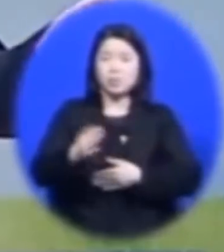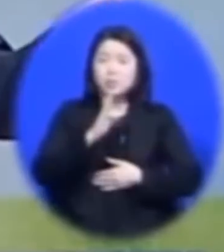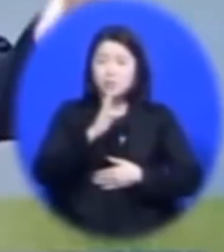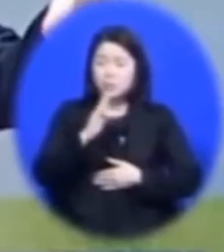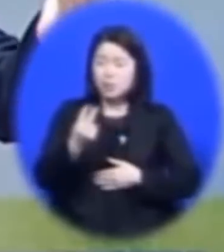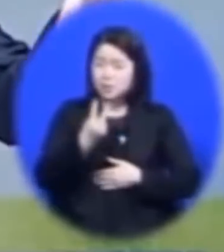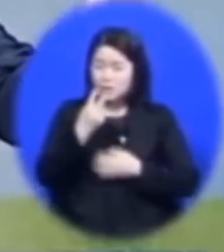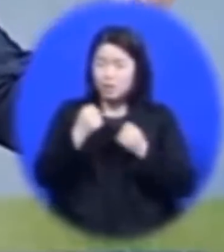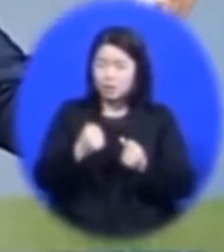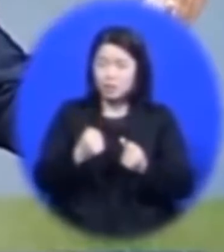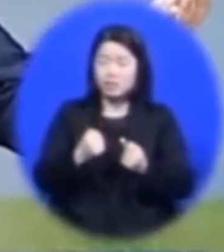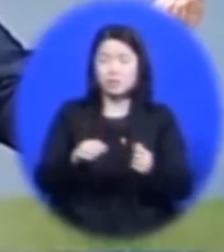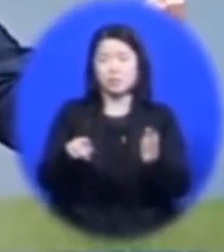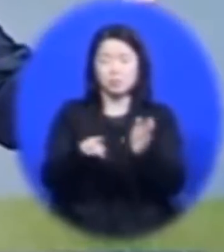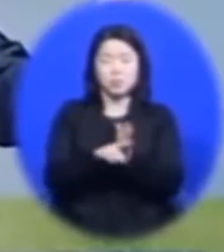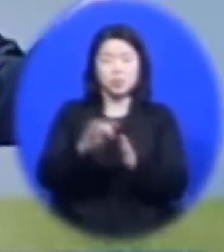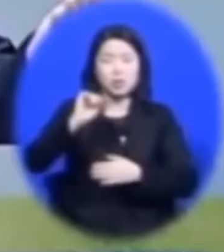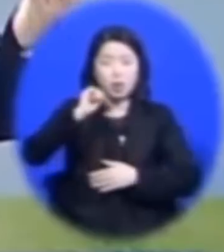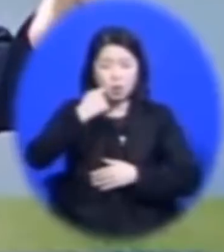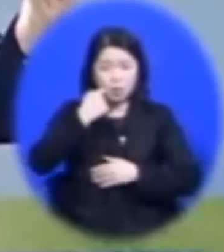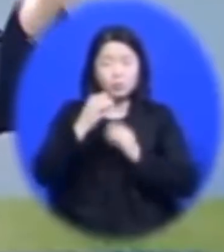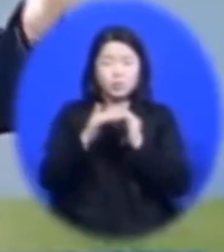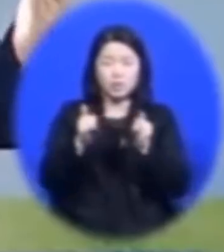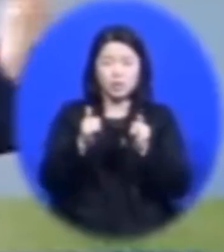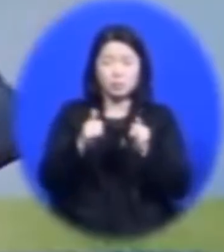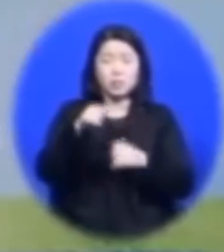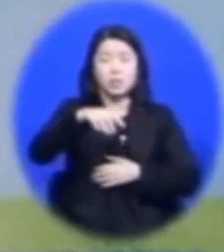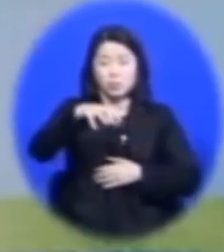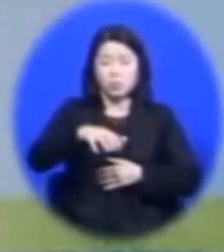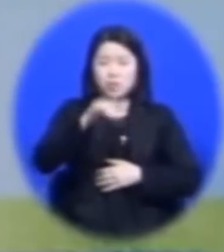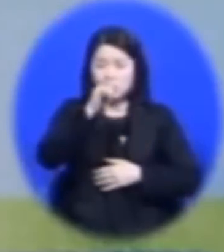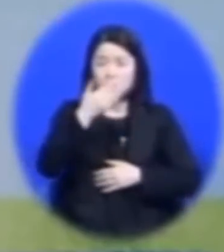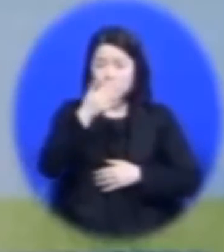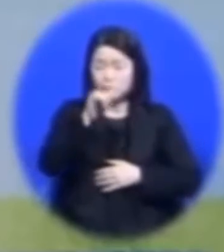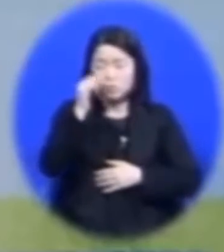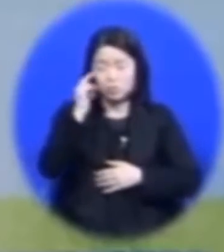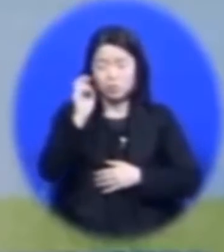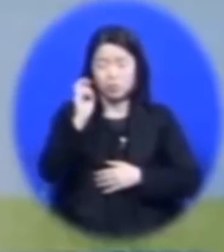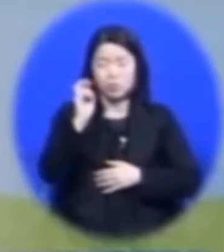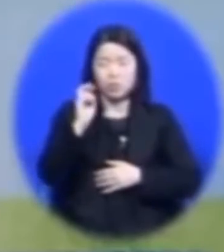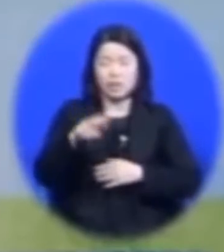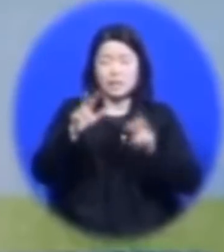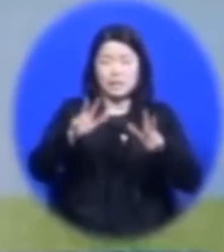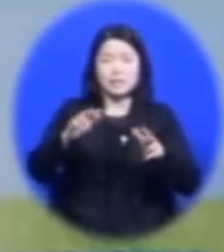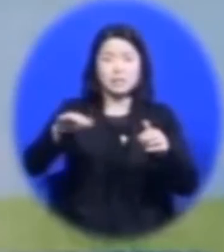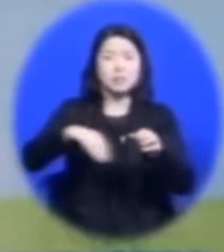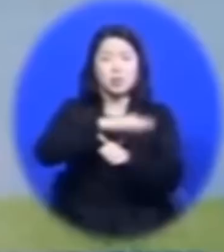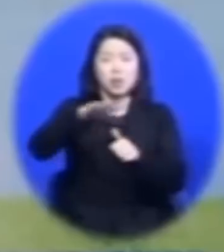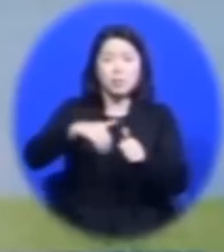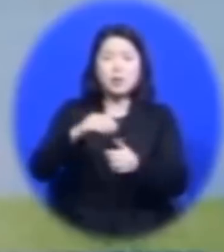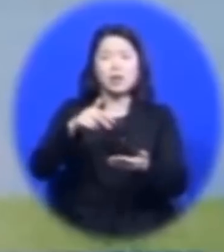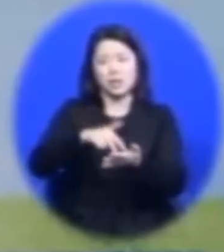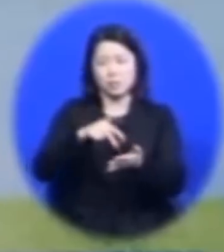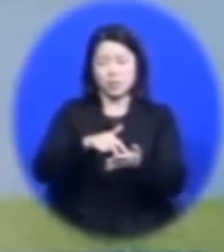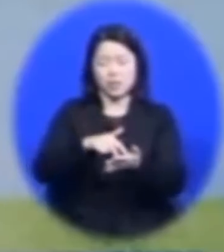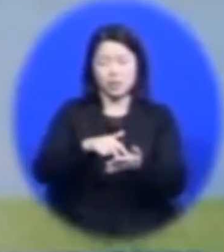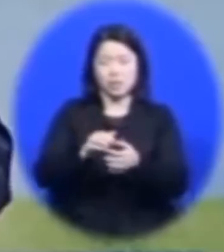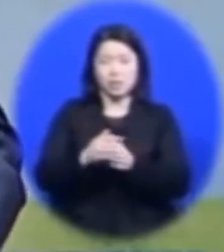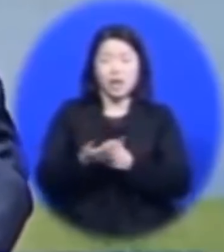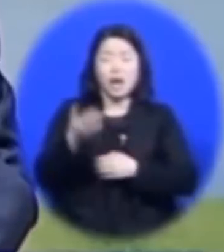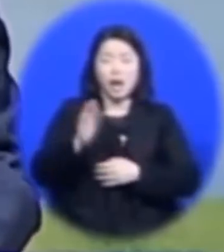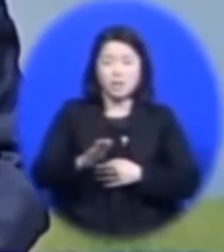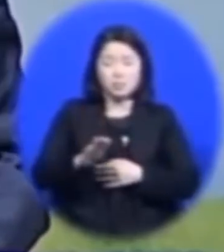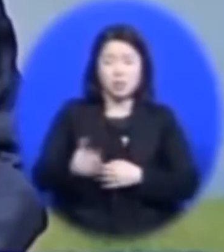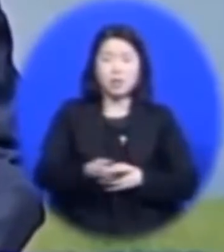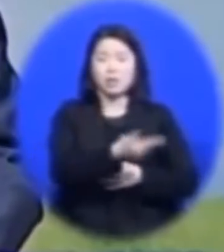계신지 믿어지지 않으시는 분이 이 자리 있었을 수도 있습니다 지금 형편과 처지가 그런데